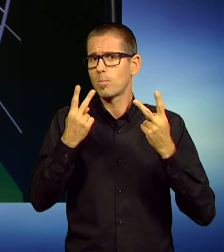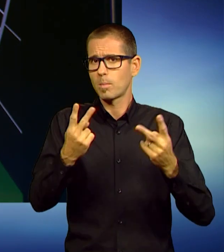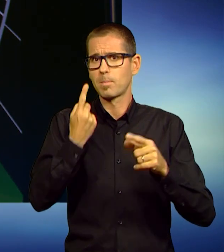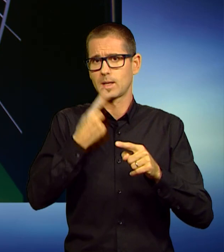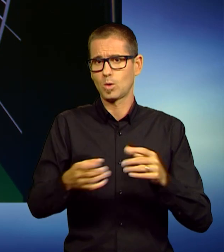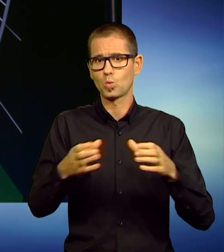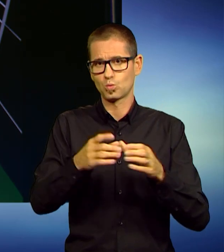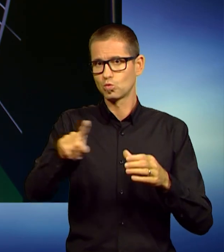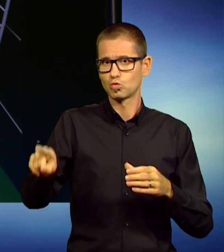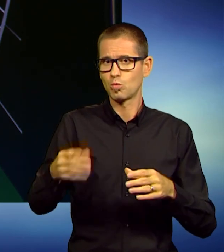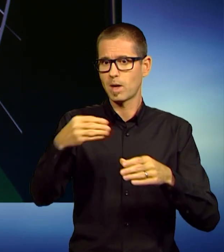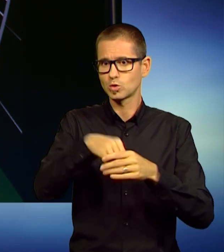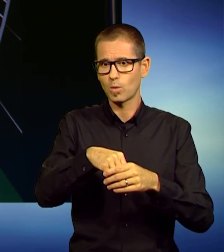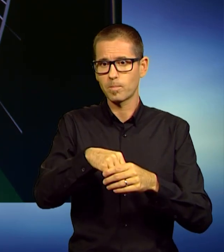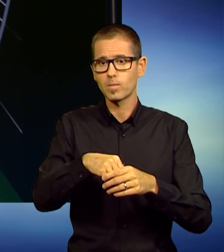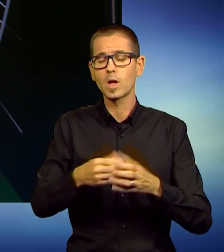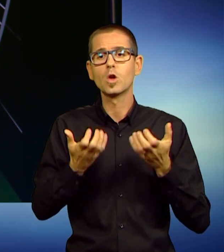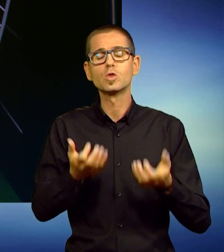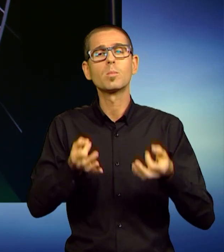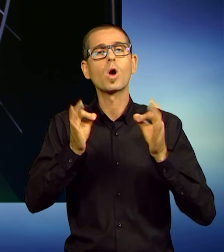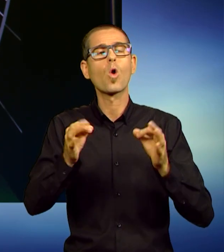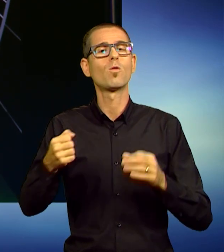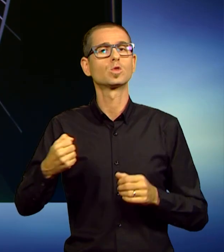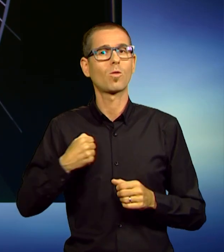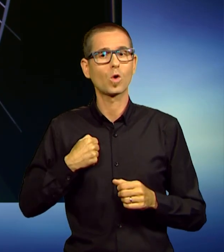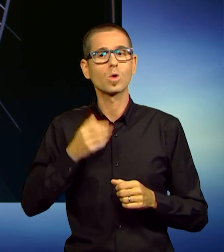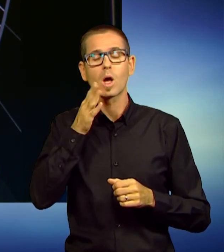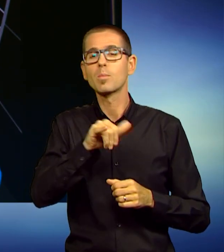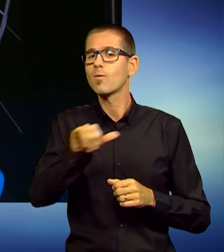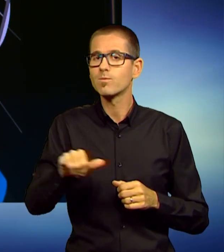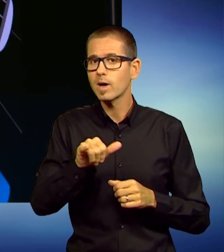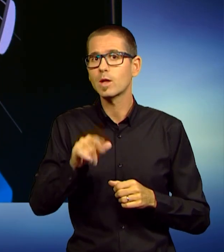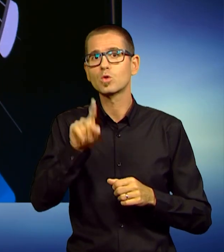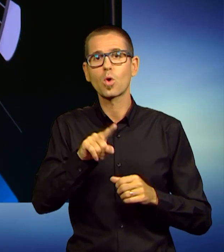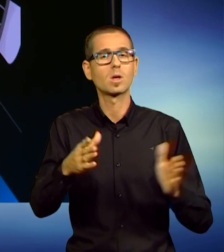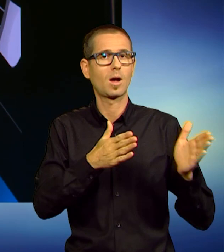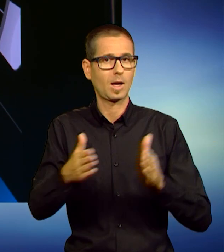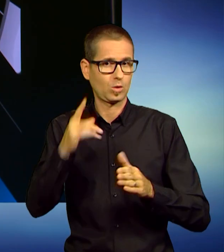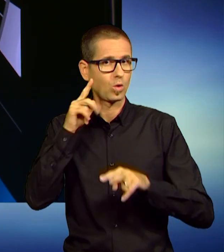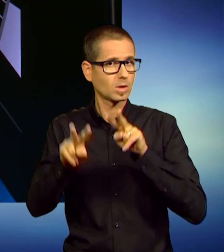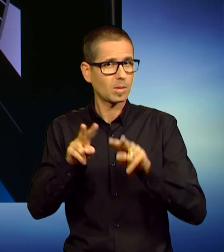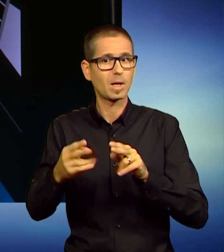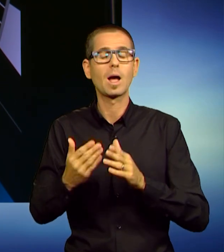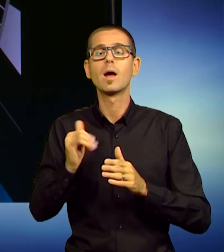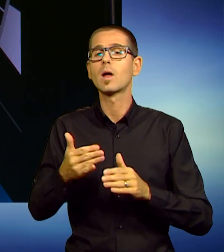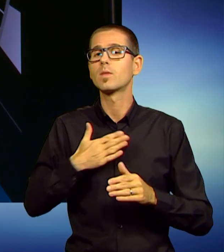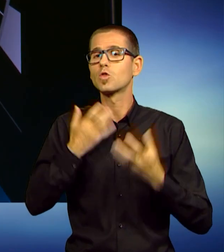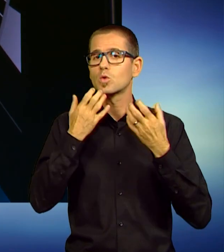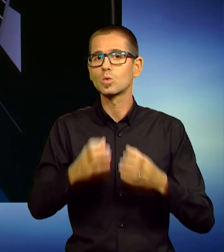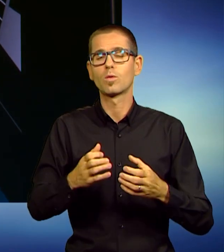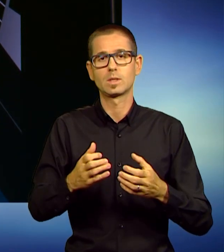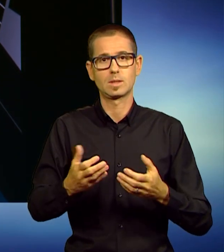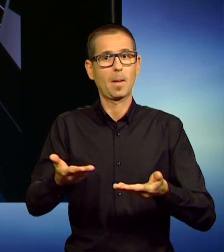družbe so. Želimo kakovostno vojsko, ki bo vedno in redno skrbela, da naše zgodovinske